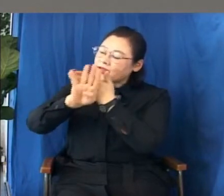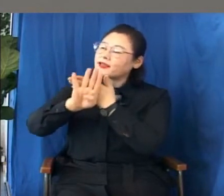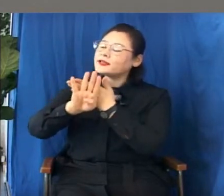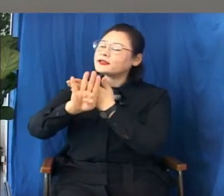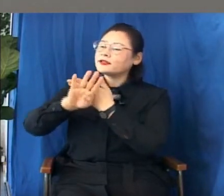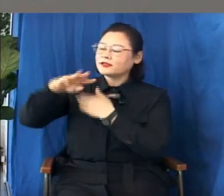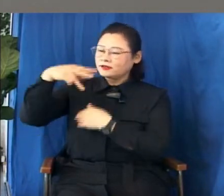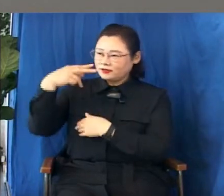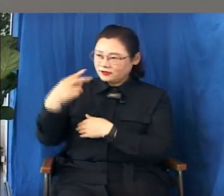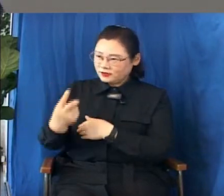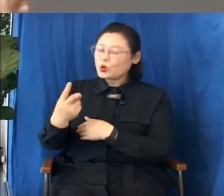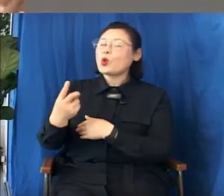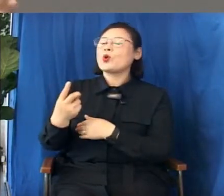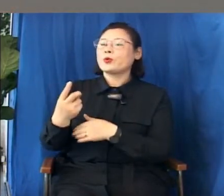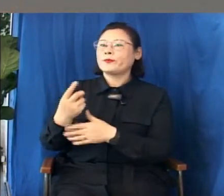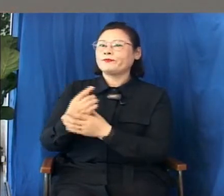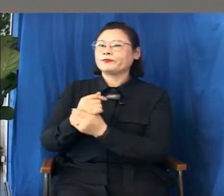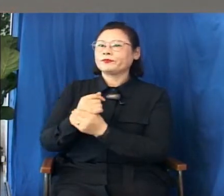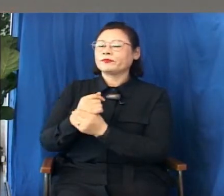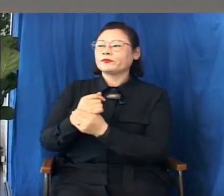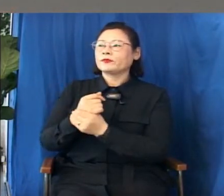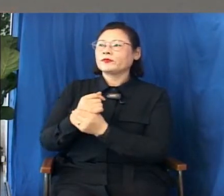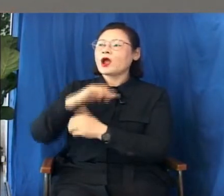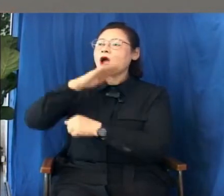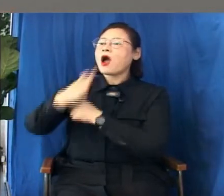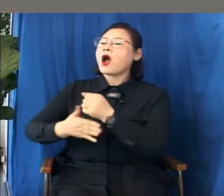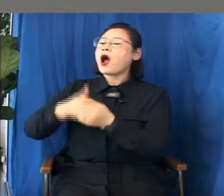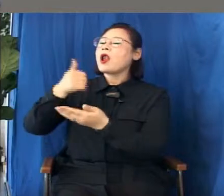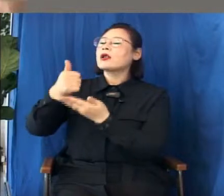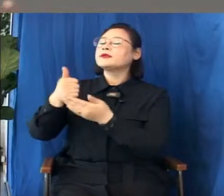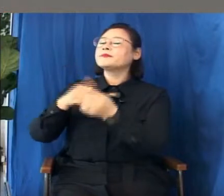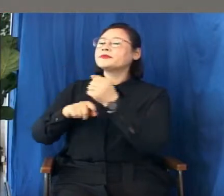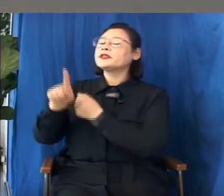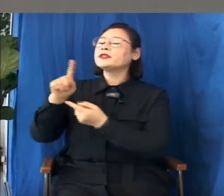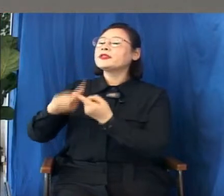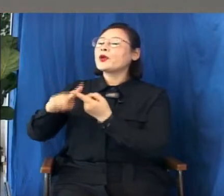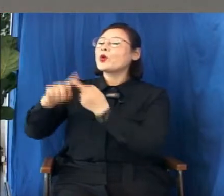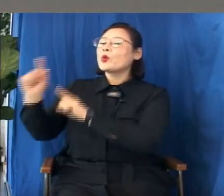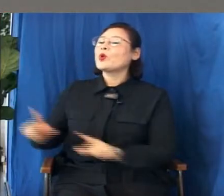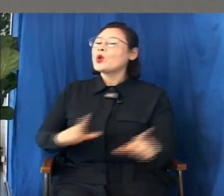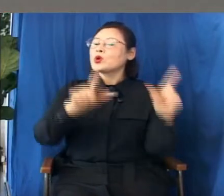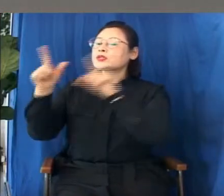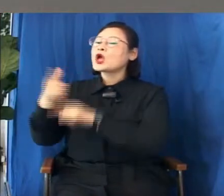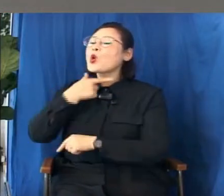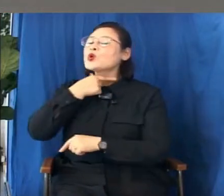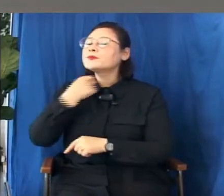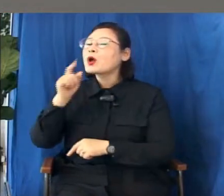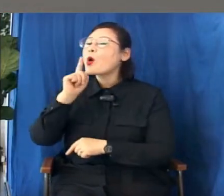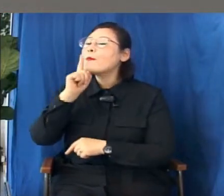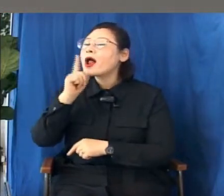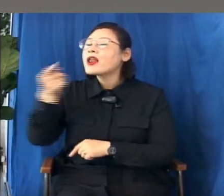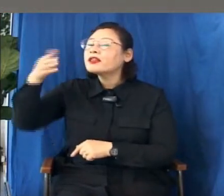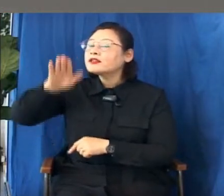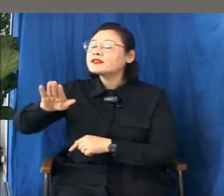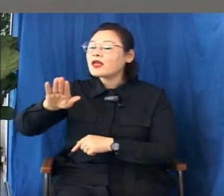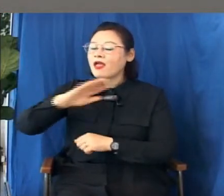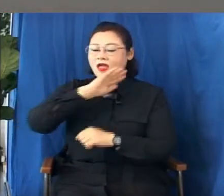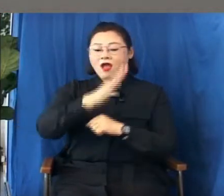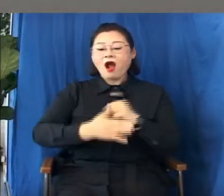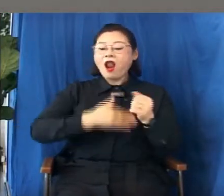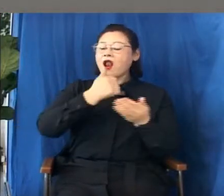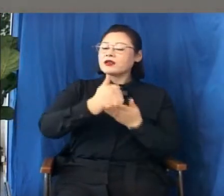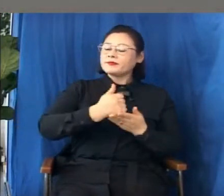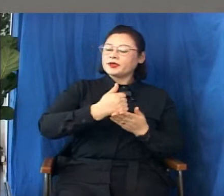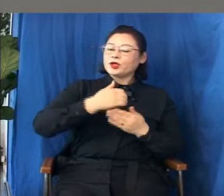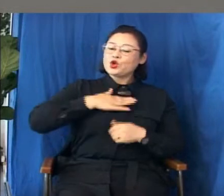따라서 살겠다고 발버둥 치는 것이 너희들 아니냐? 그런데 지금 하나님께서 우리에게